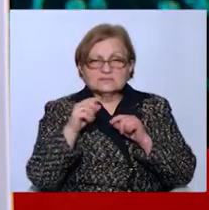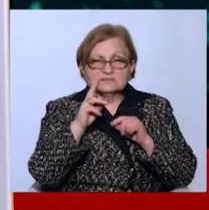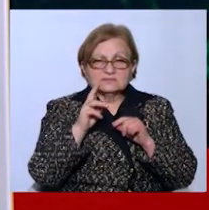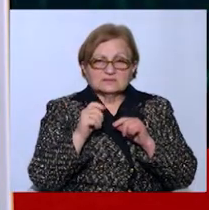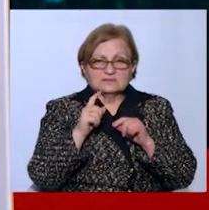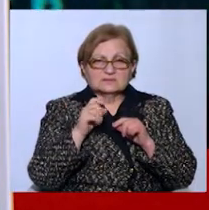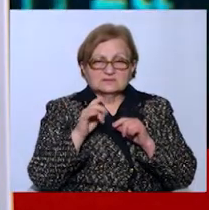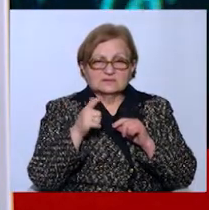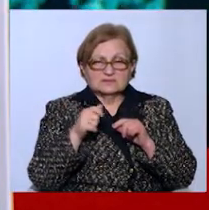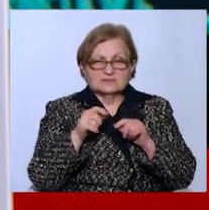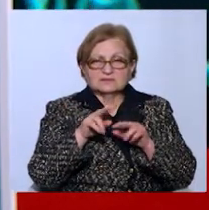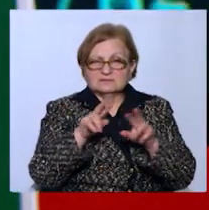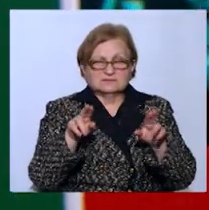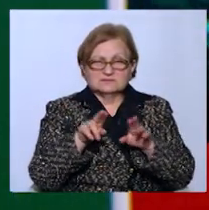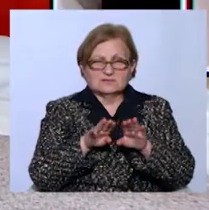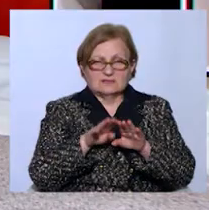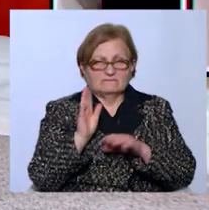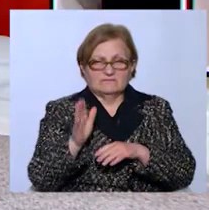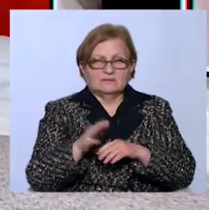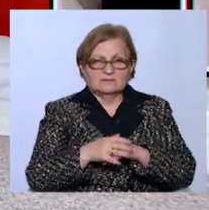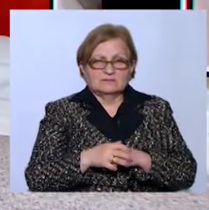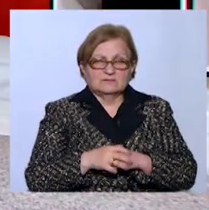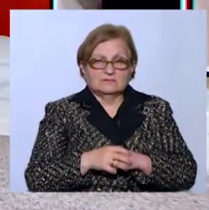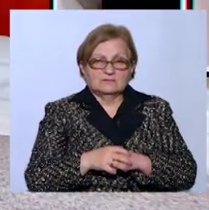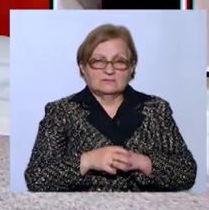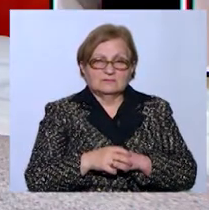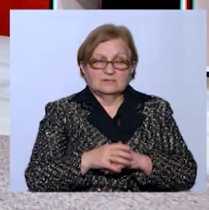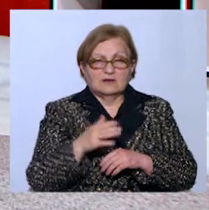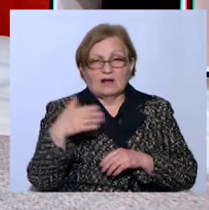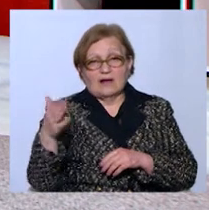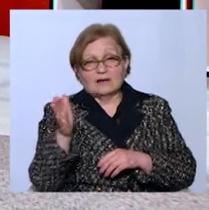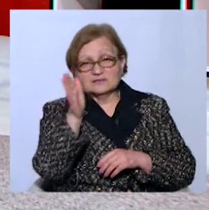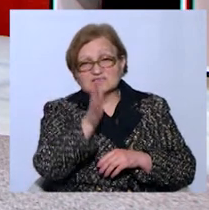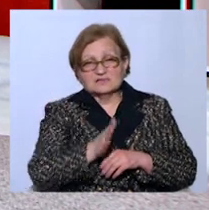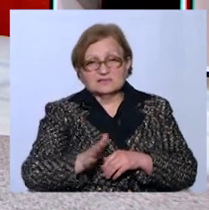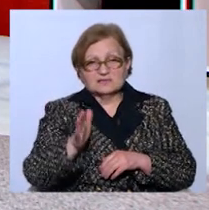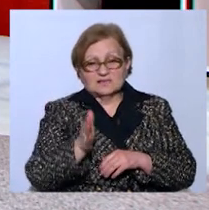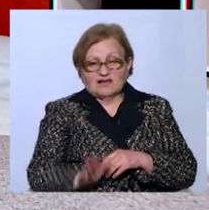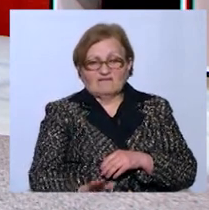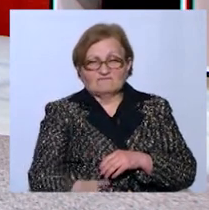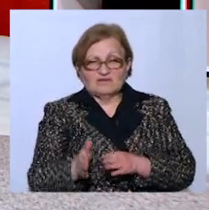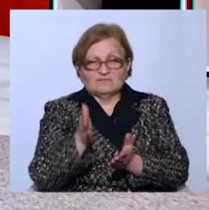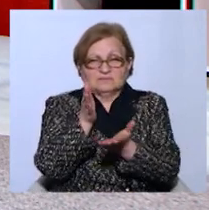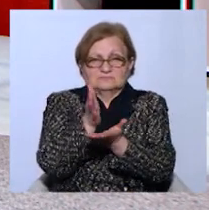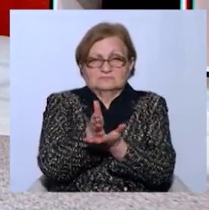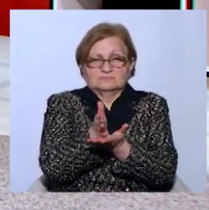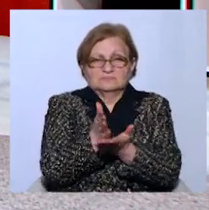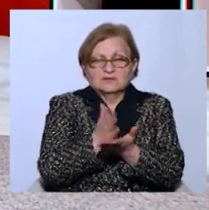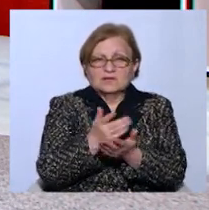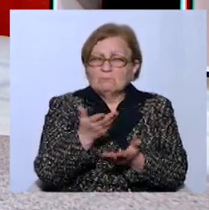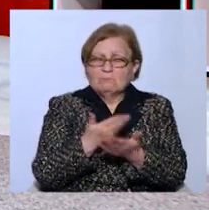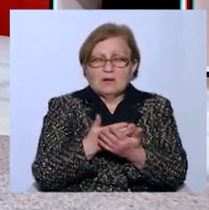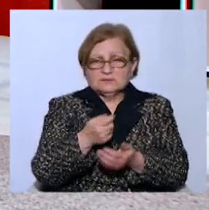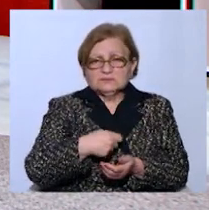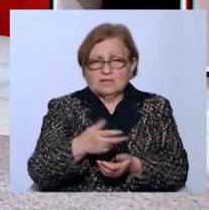სიტუაცია აქაც ერთი და იგივეა. აი ეს სიბტყე მას ქვემოთ რომელზეც დევს, თუ გინდა კამათელი ავიღოთ,